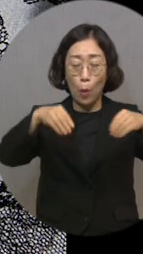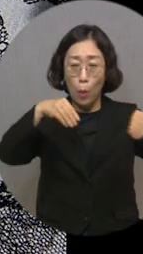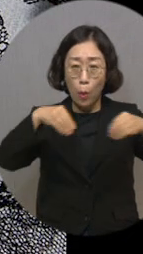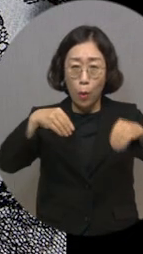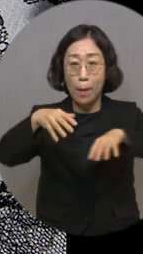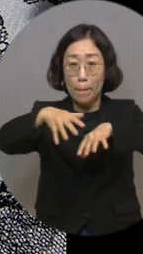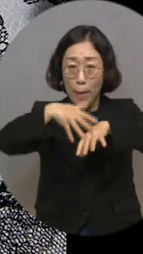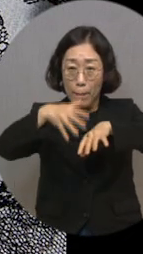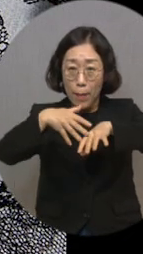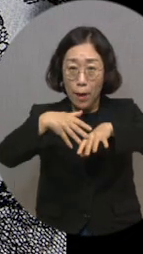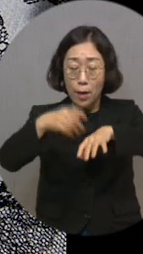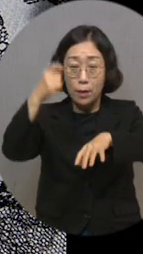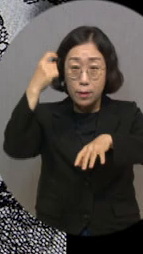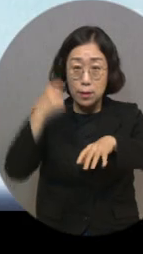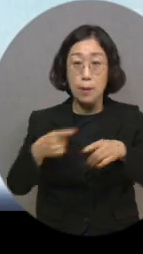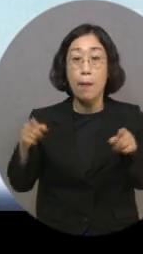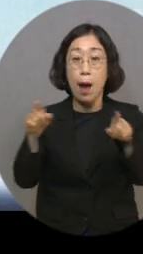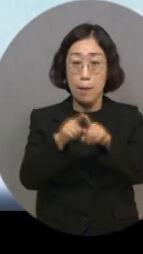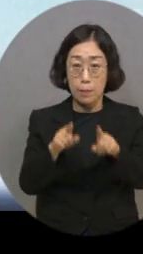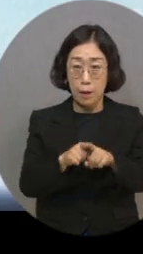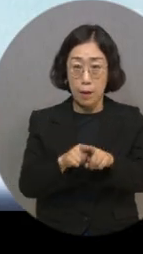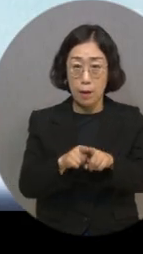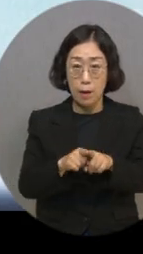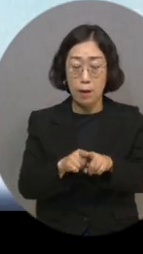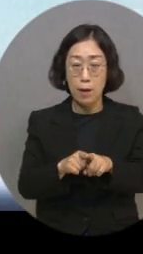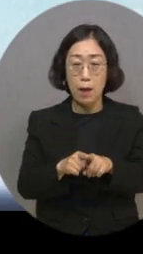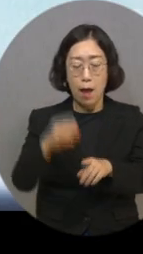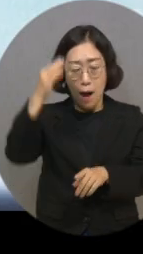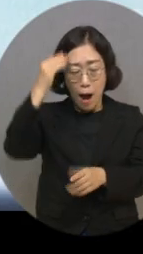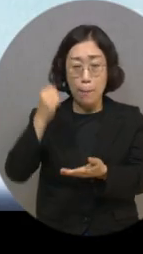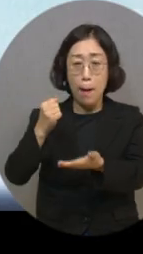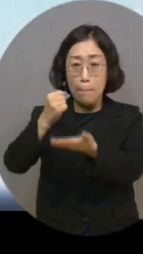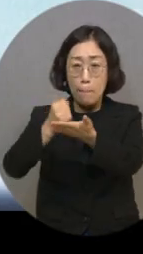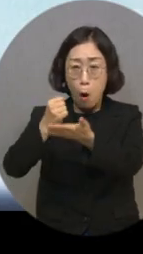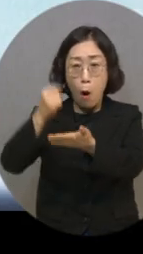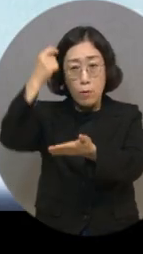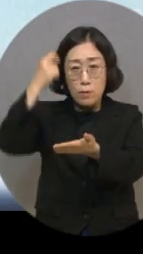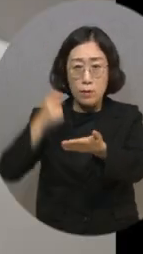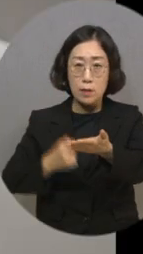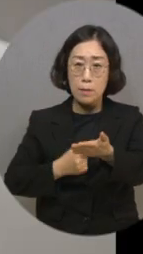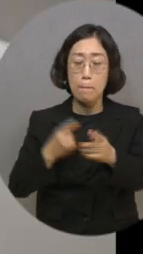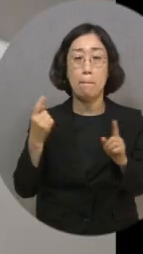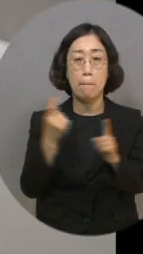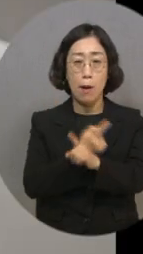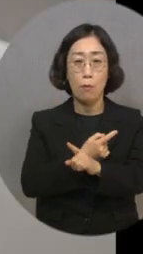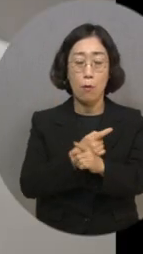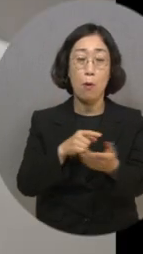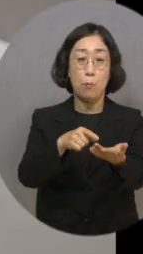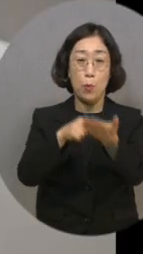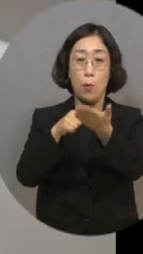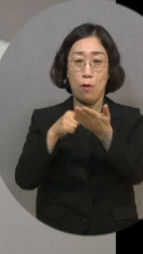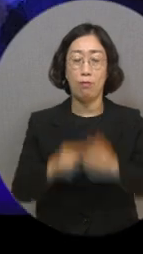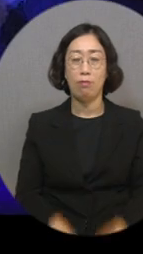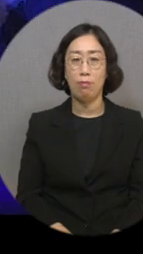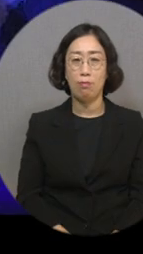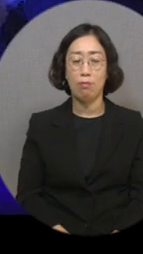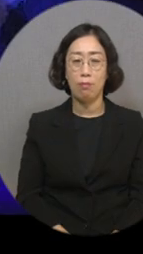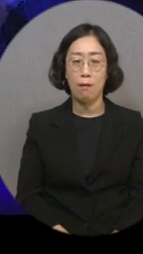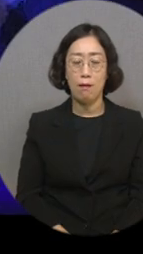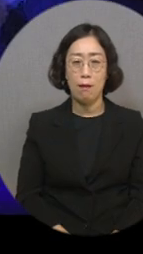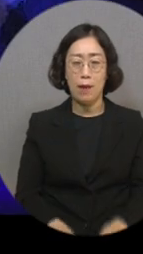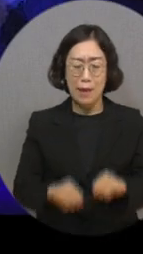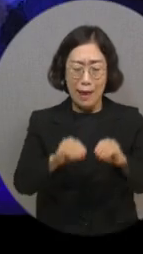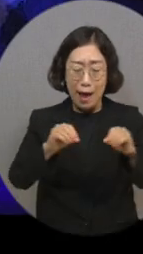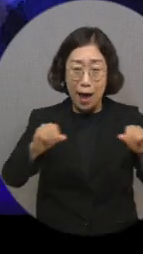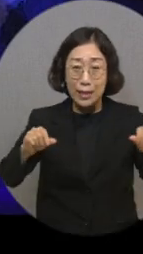표면의 패턴들이 어우러지며 수목을 대신합니다. 또 배경이 된 실크천은 하늘과